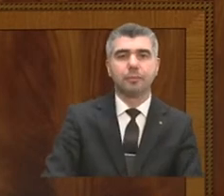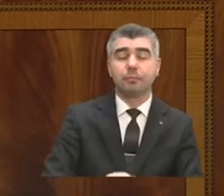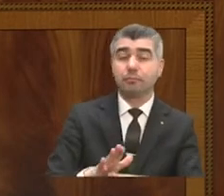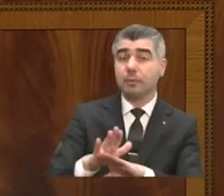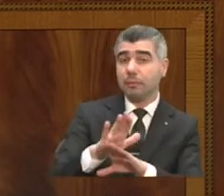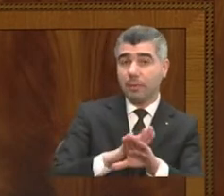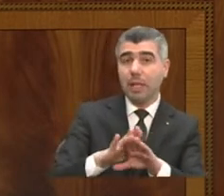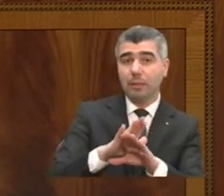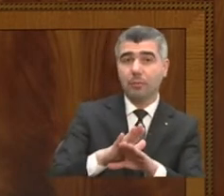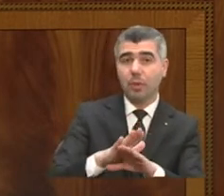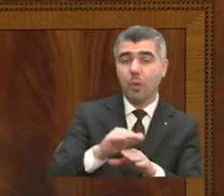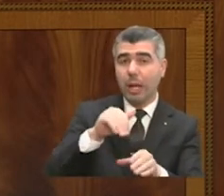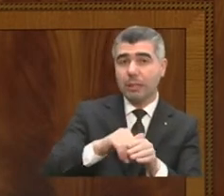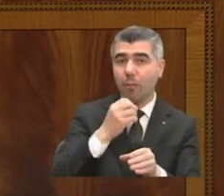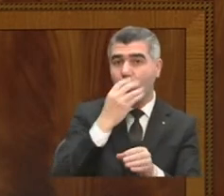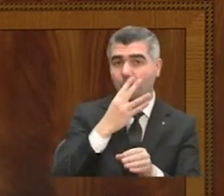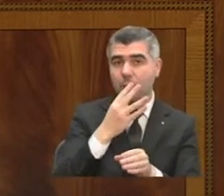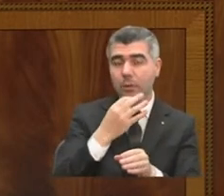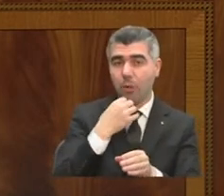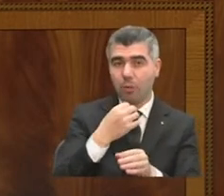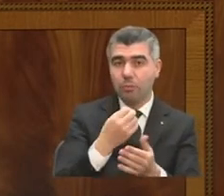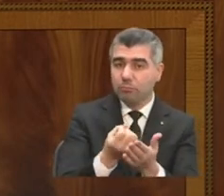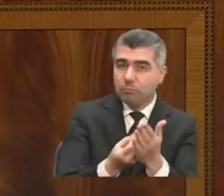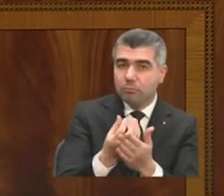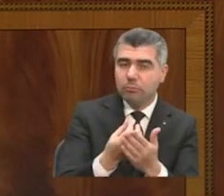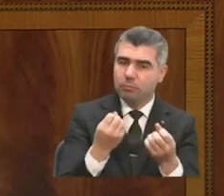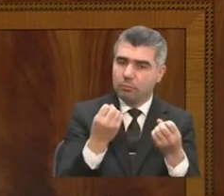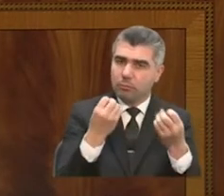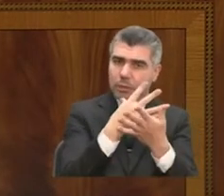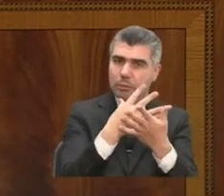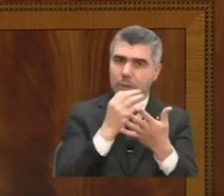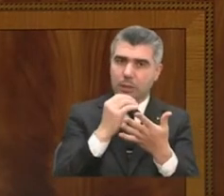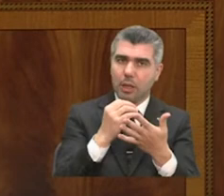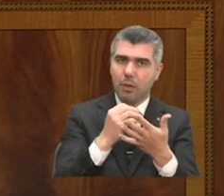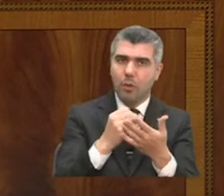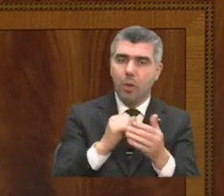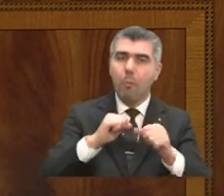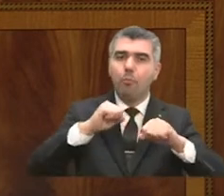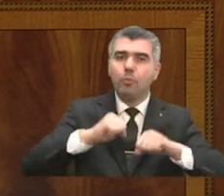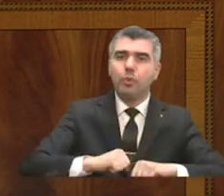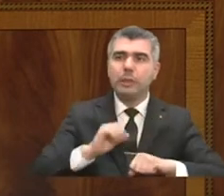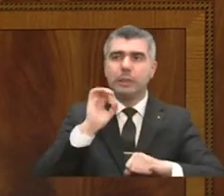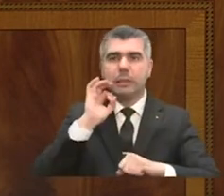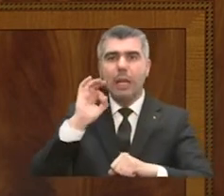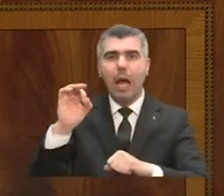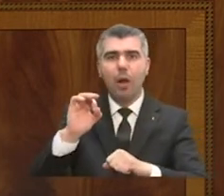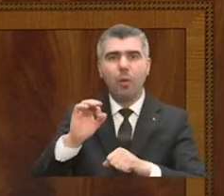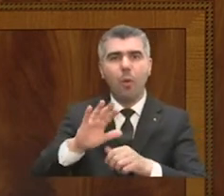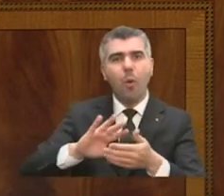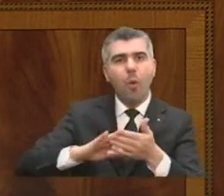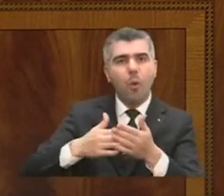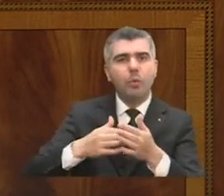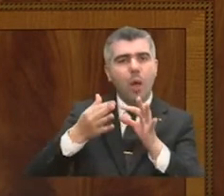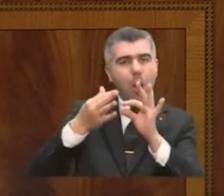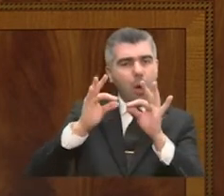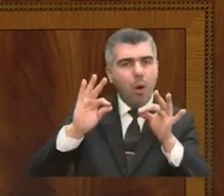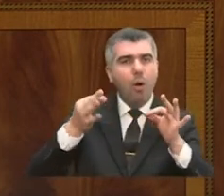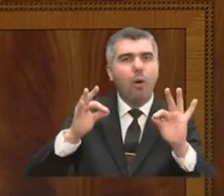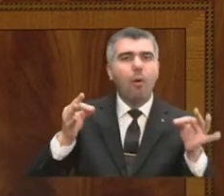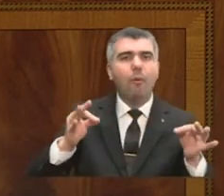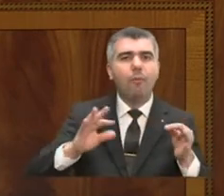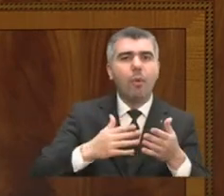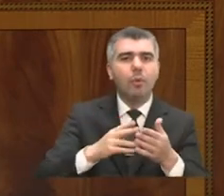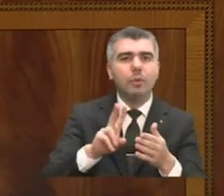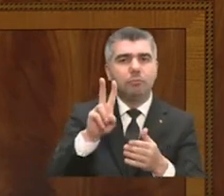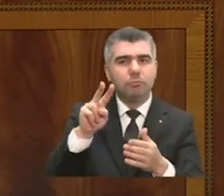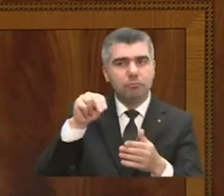justement de cette interaction avec les examens périodiques. Alors, on est vraiment étonné que